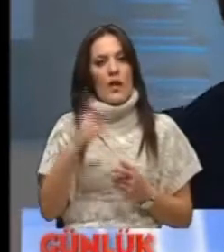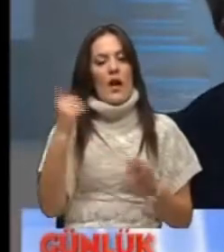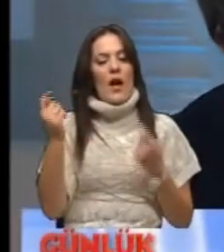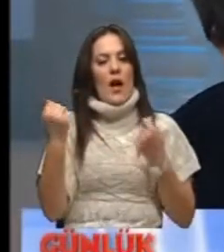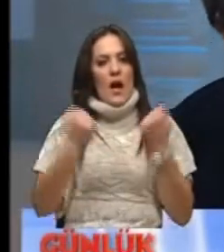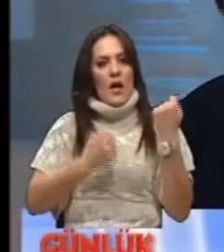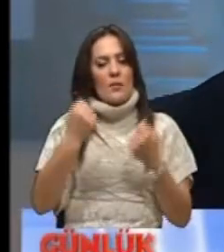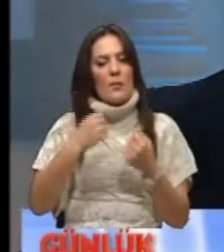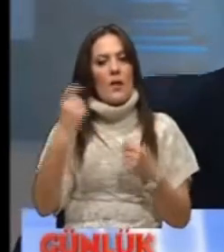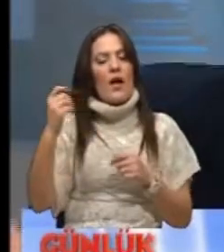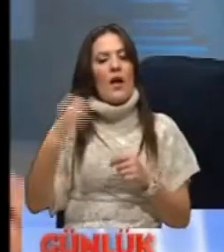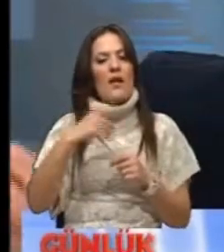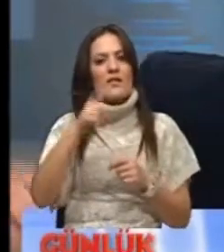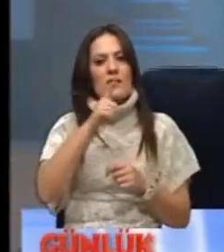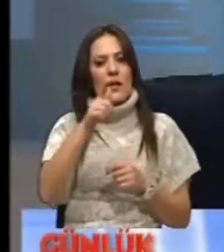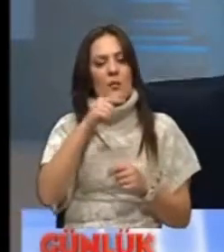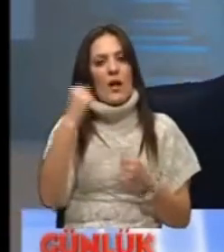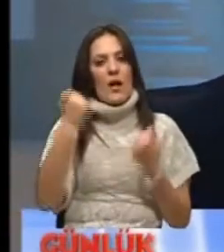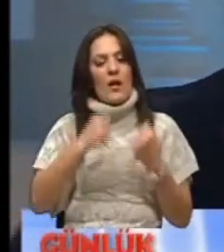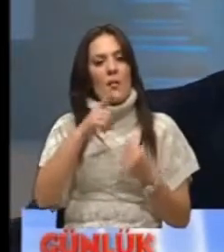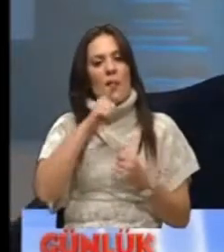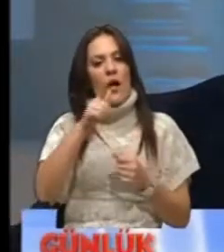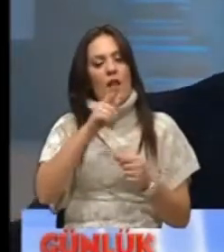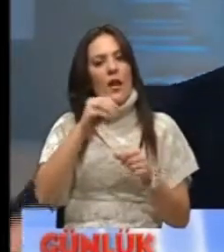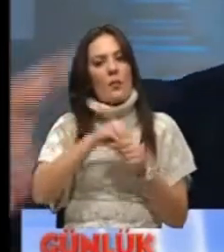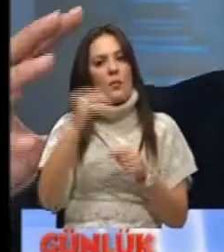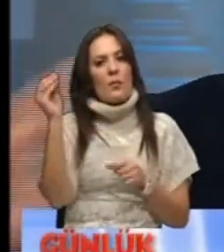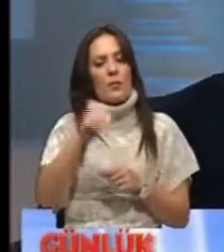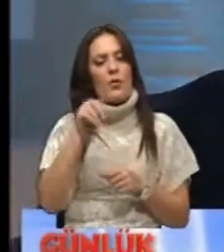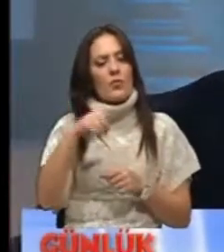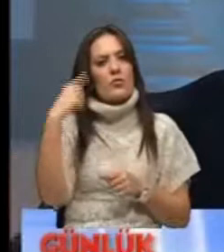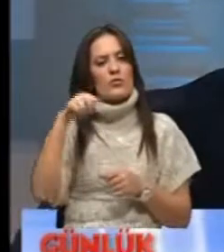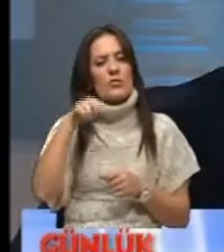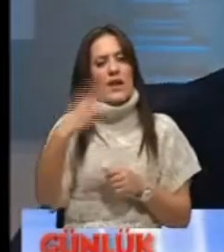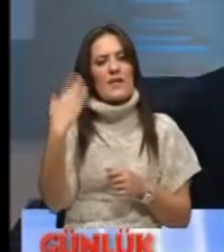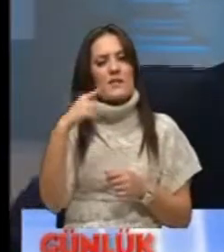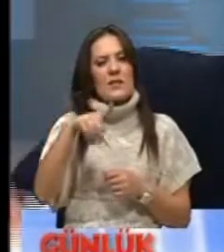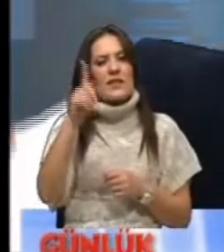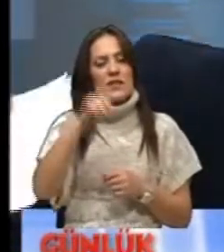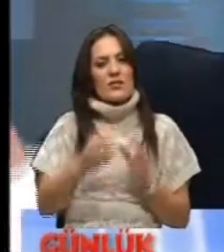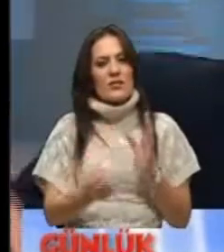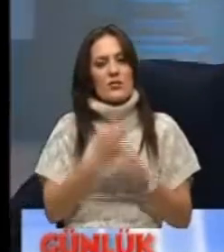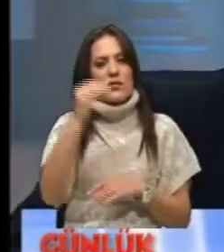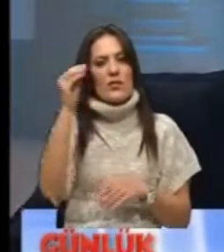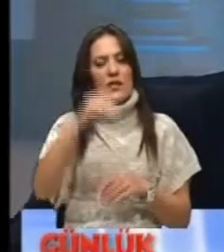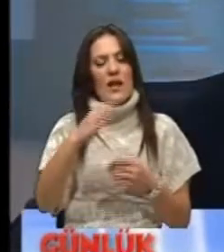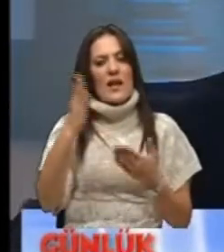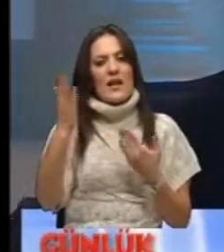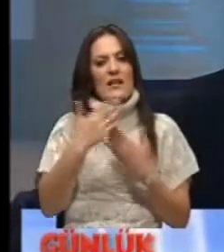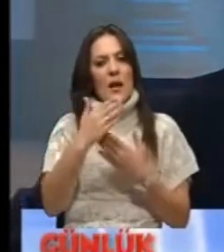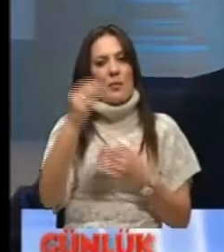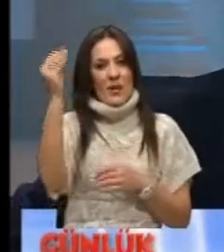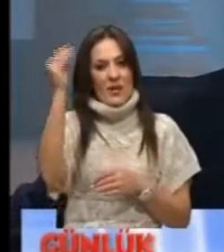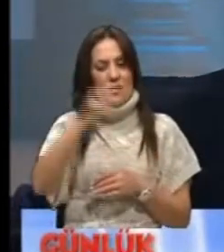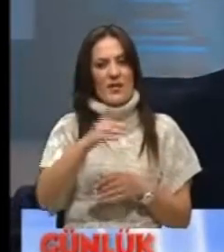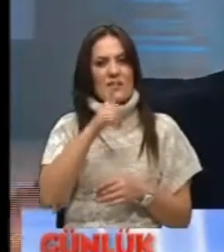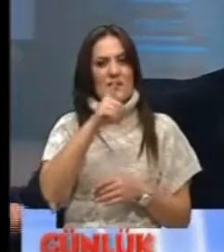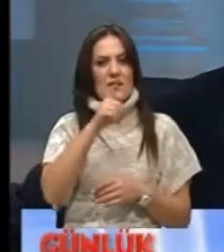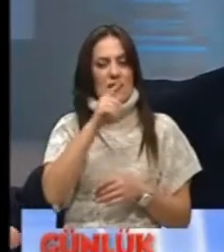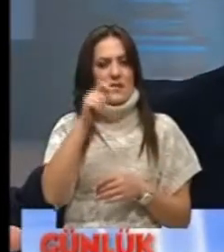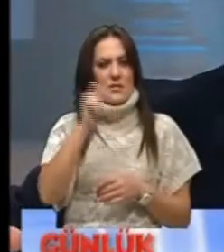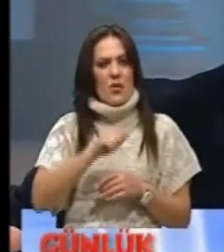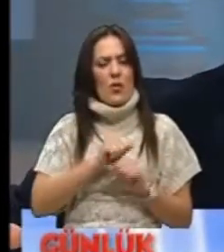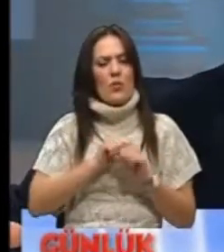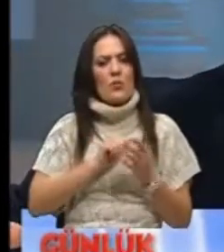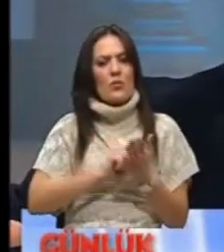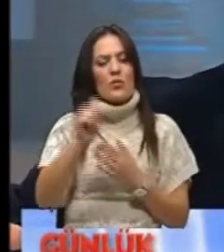Araba alarmları. Belki daha önce vermişizdir bu örneği. Araba alarmlarını düşünün. Eskiden bunlar ilk çıktığında üzerine yaprak düşse bam bam bam